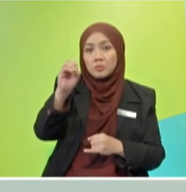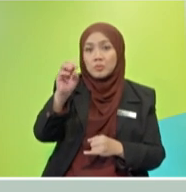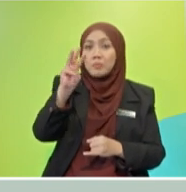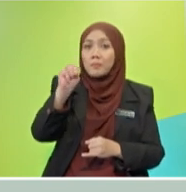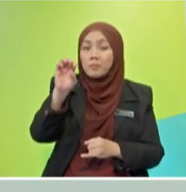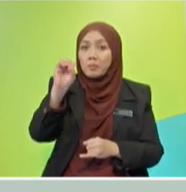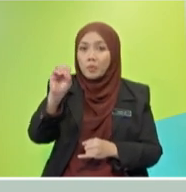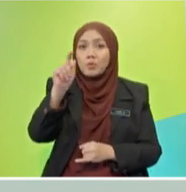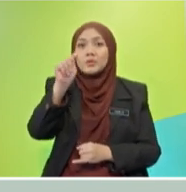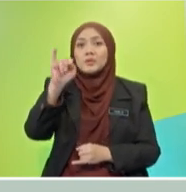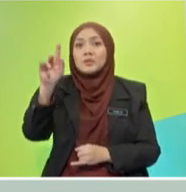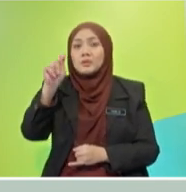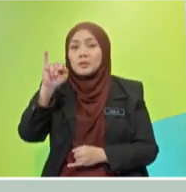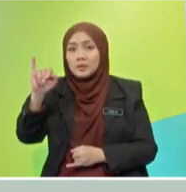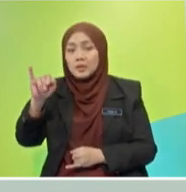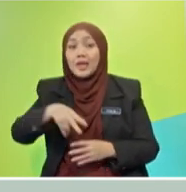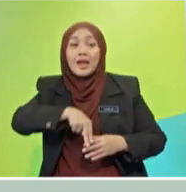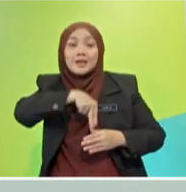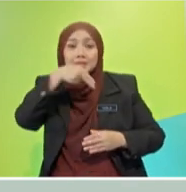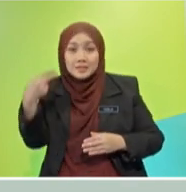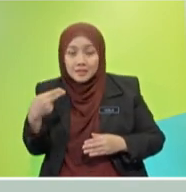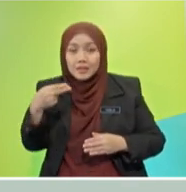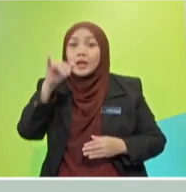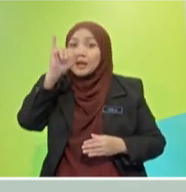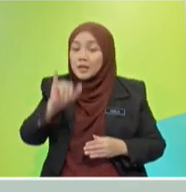pasaran maksudnya hasil yang kita pilih jual ya macam